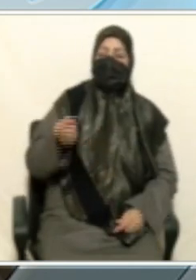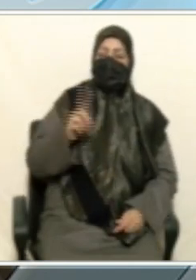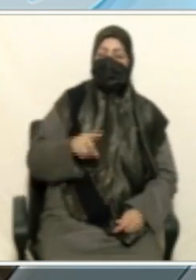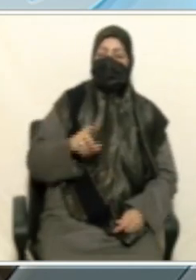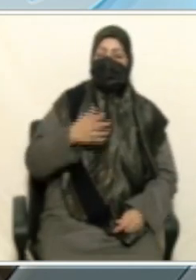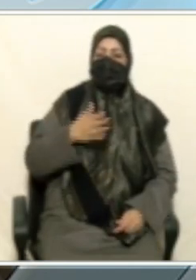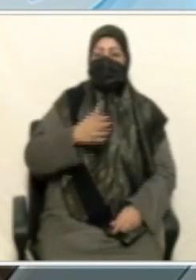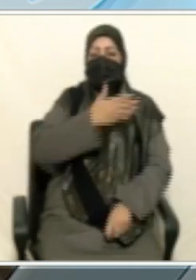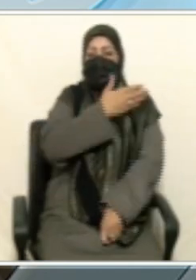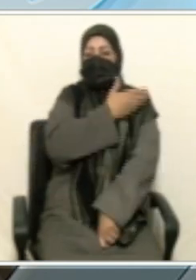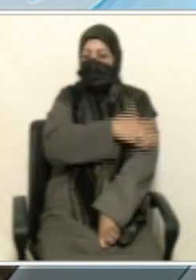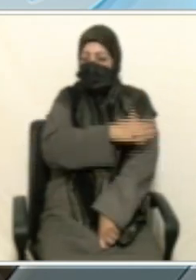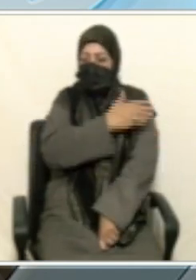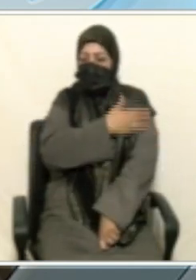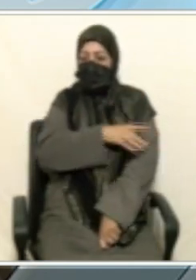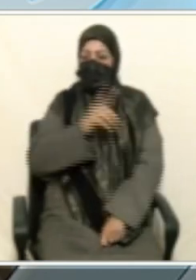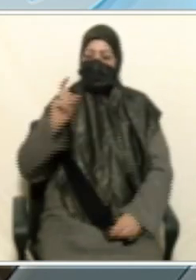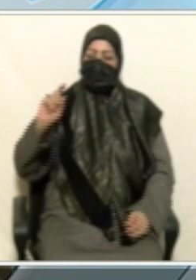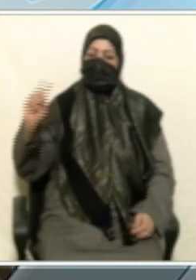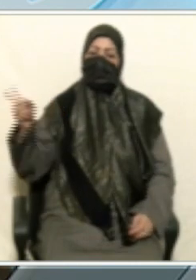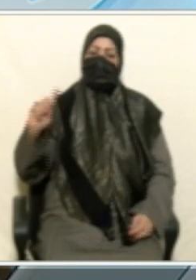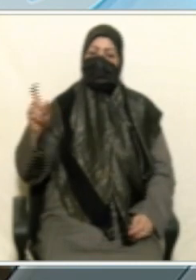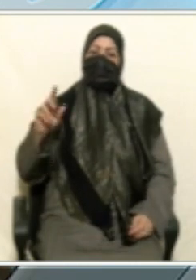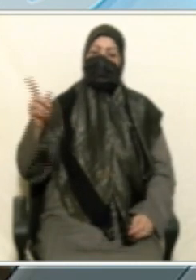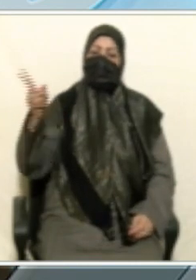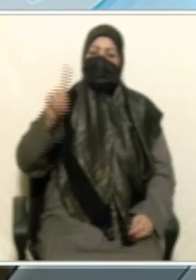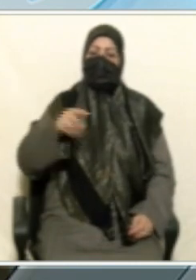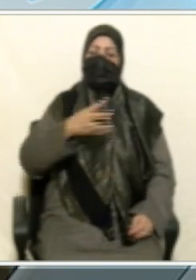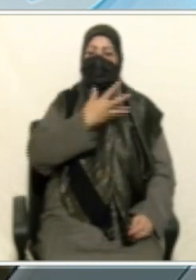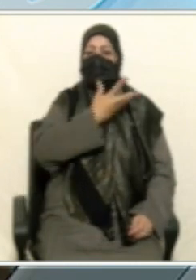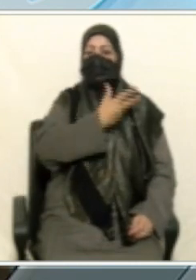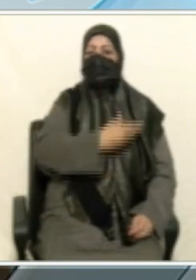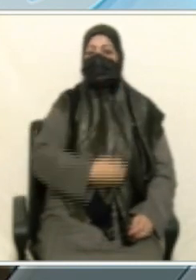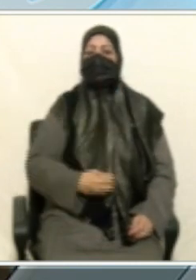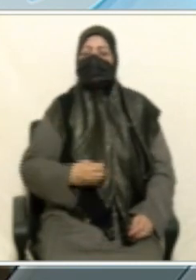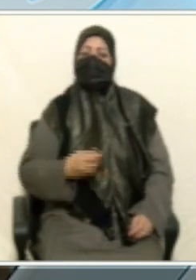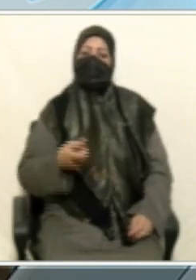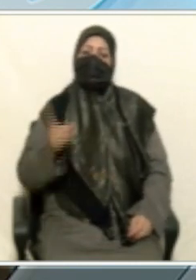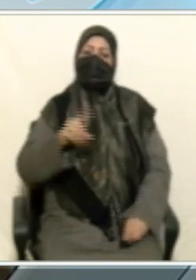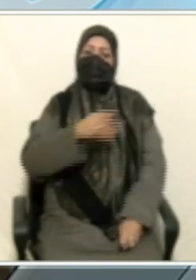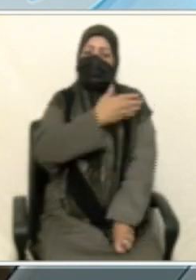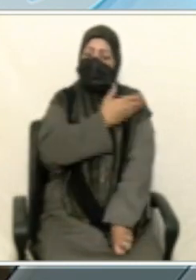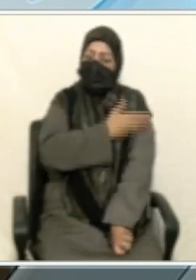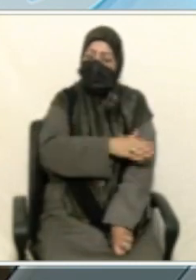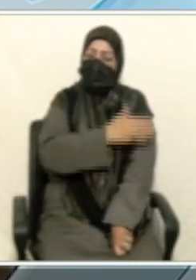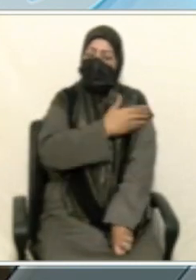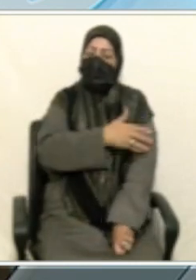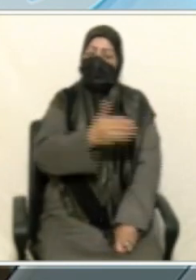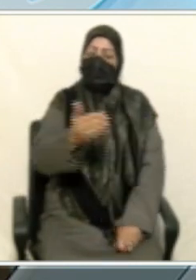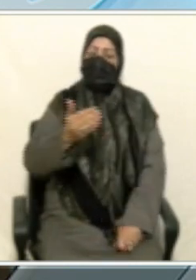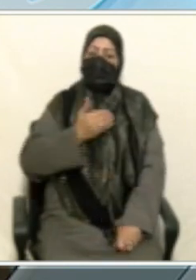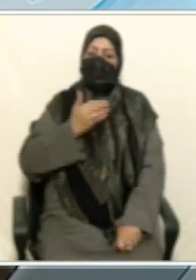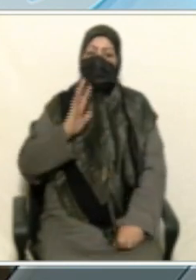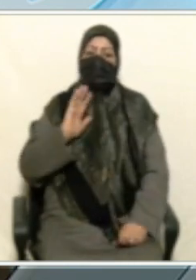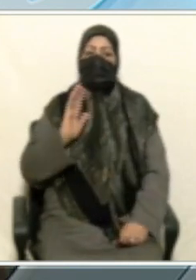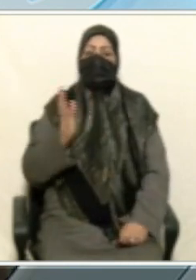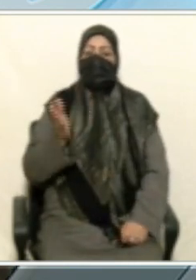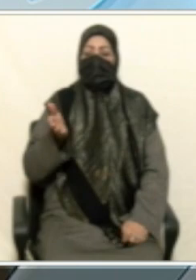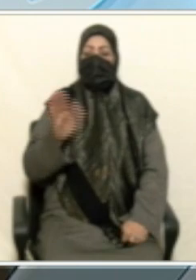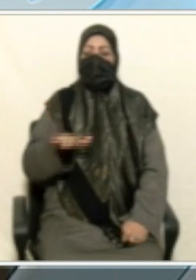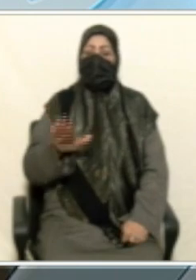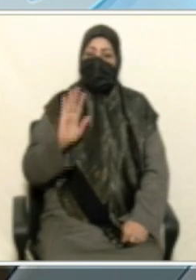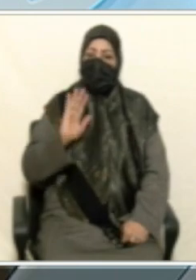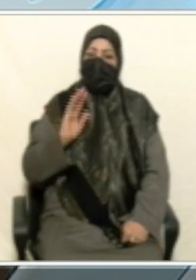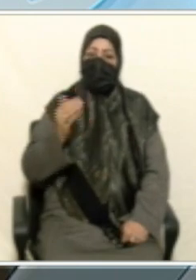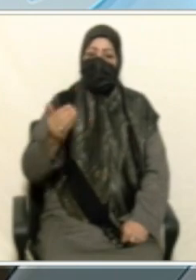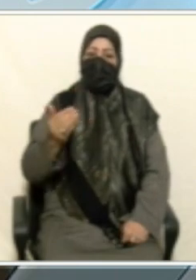تسع الرحمة حتى الكفر. إذا تاب الإنسان قبل الغرغرة، تاب قبل الوقت الذي لا تقبل